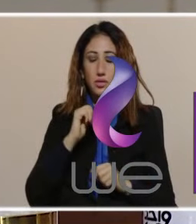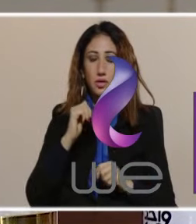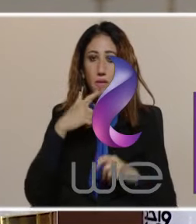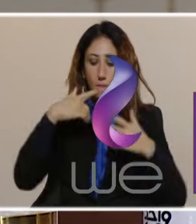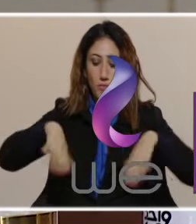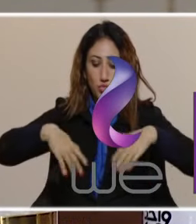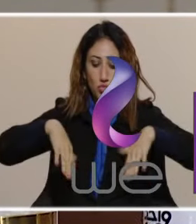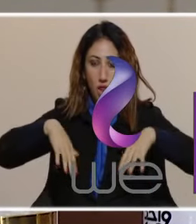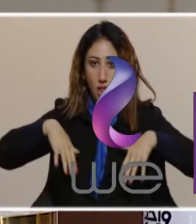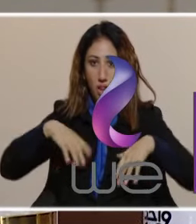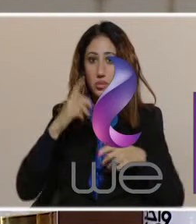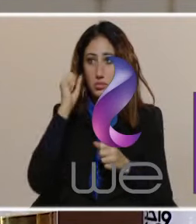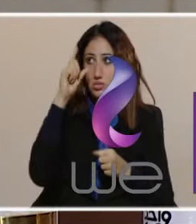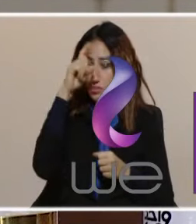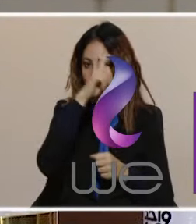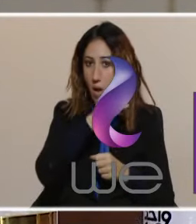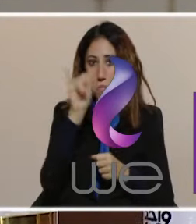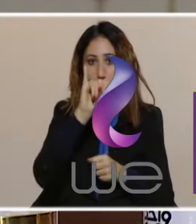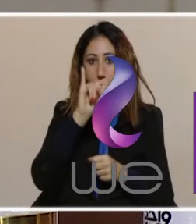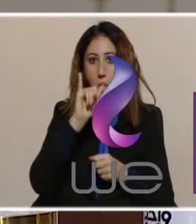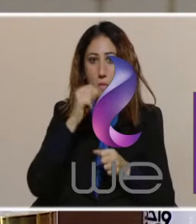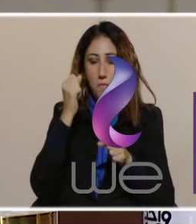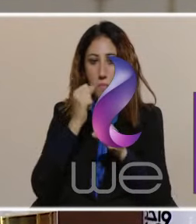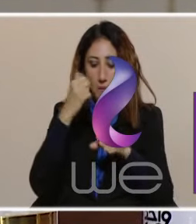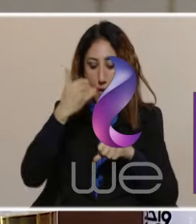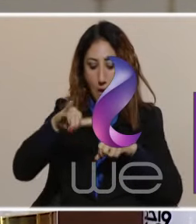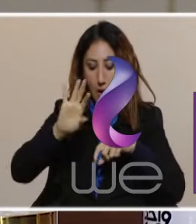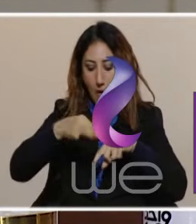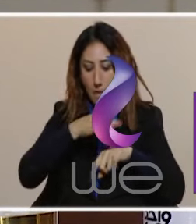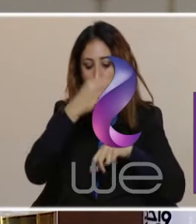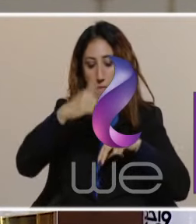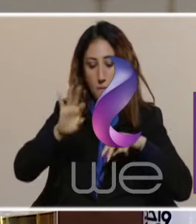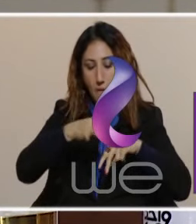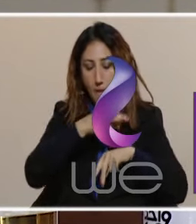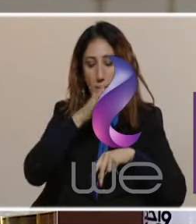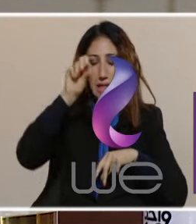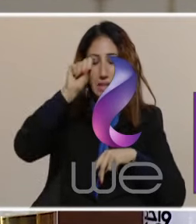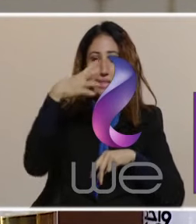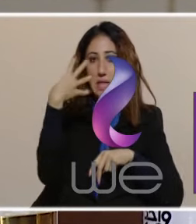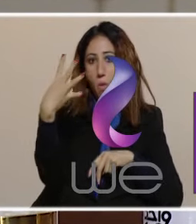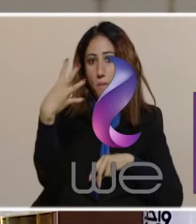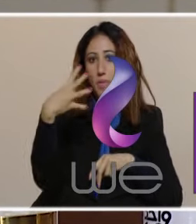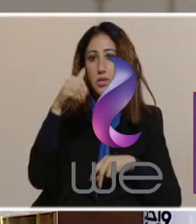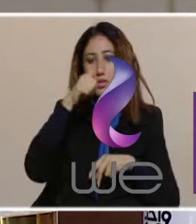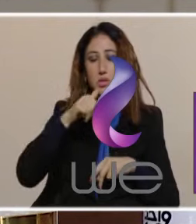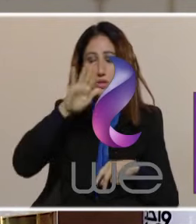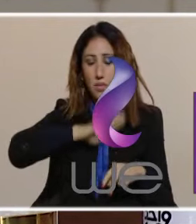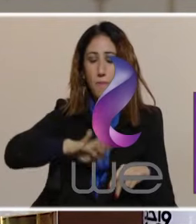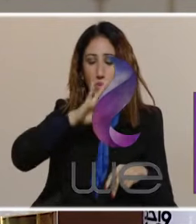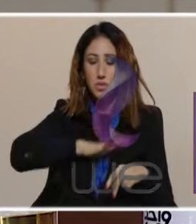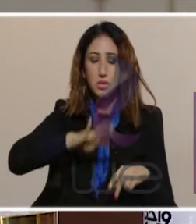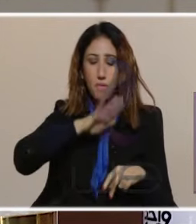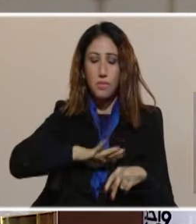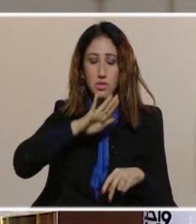بشلل أطفال وأجرت 49 عملية في رجليها. إزاي كانت بتتحمل الألم؟ وإزاي كانت